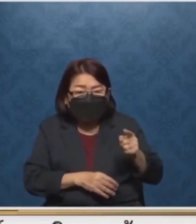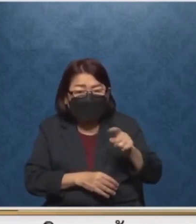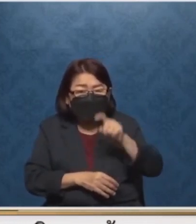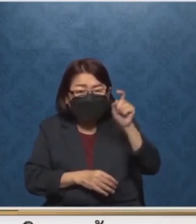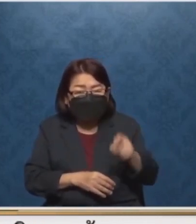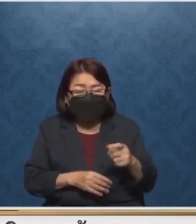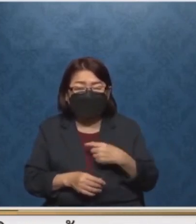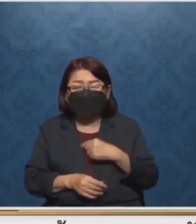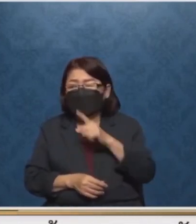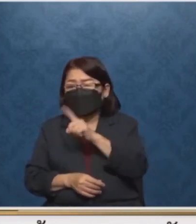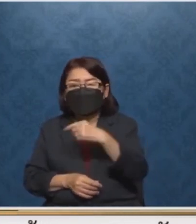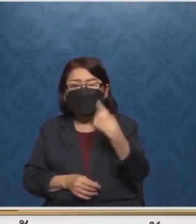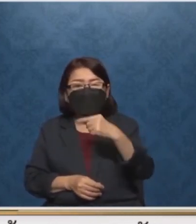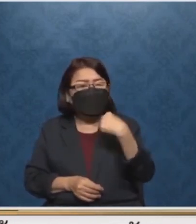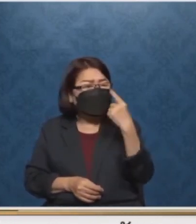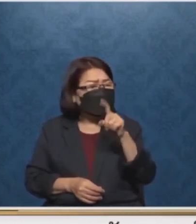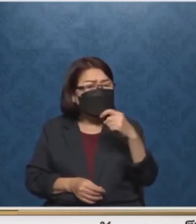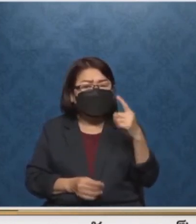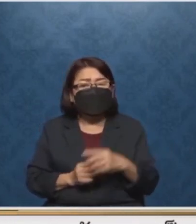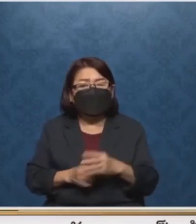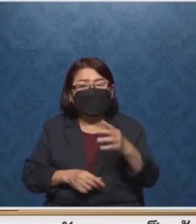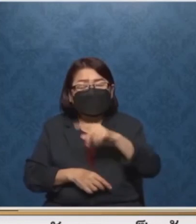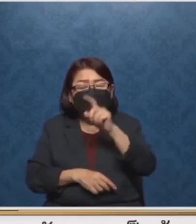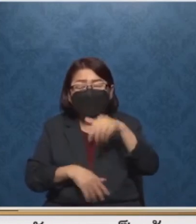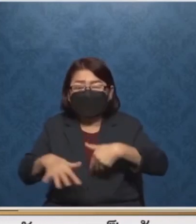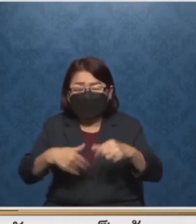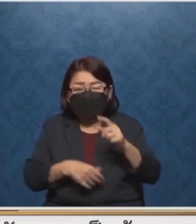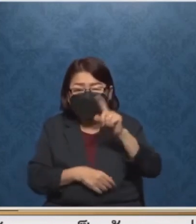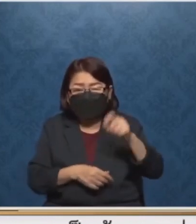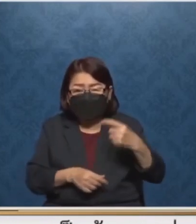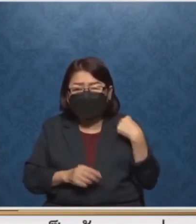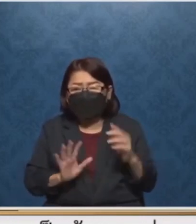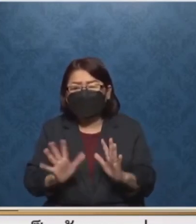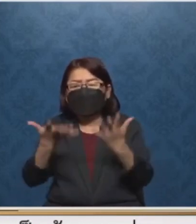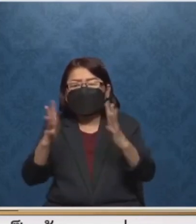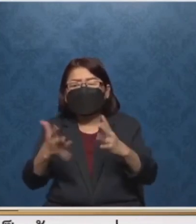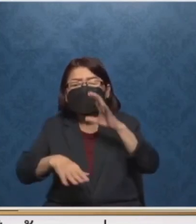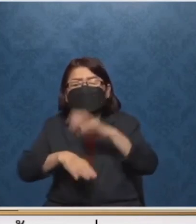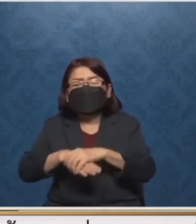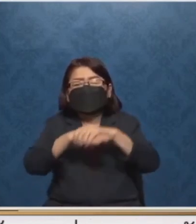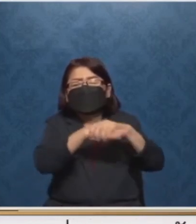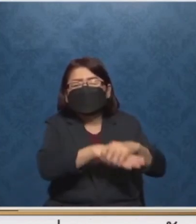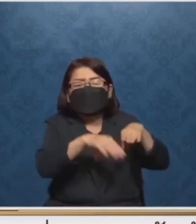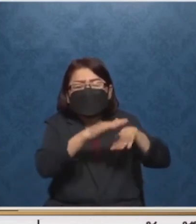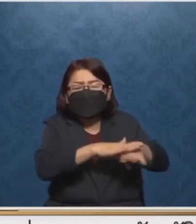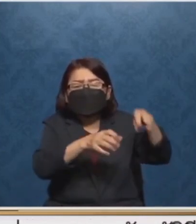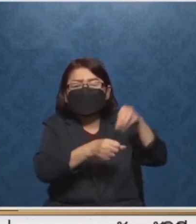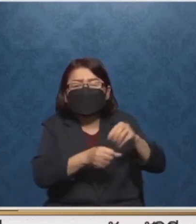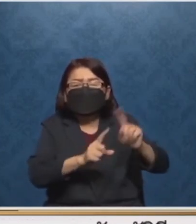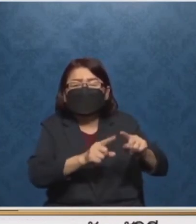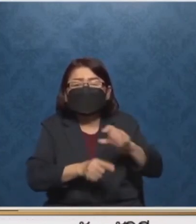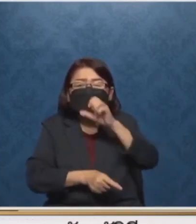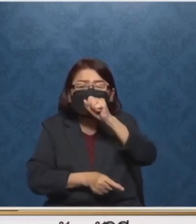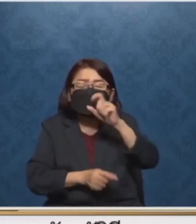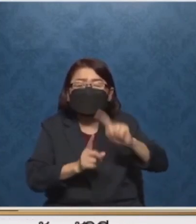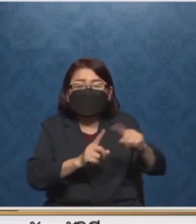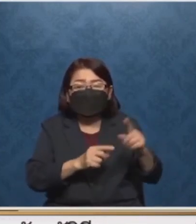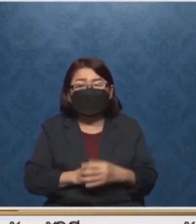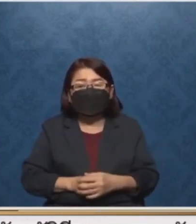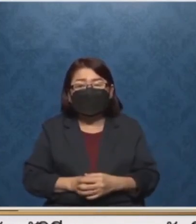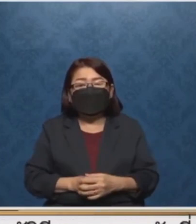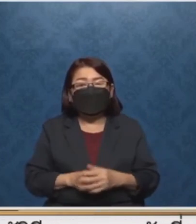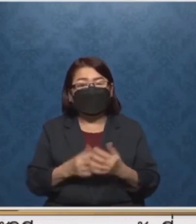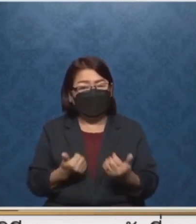ประชาชนที่สงสัยจะถามใครได้ว่าเรามีคุกลับอยู่ในประเทศนี้จริงหรือเปล่าในพ.ศ.นี้นะคะท่านประธานคะเร